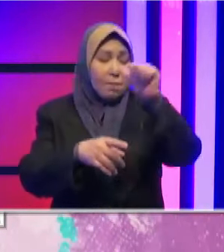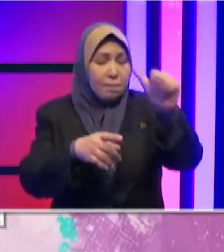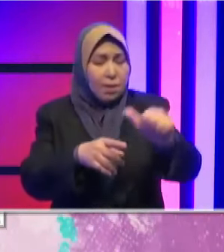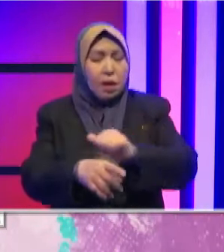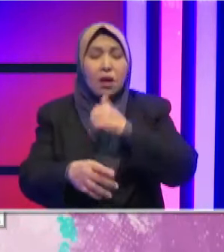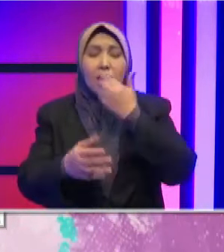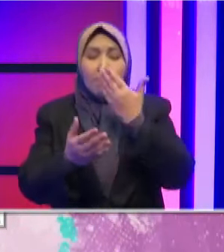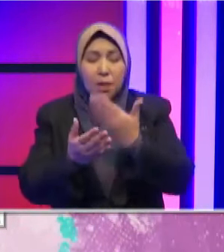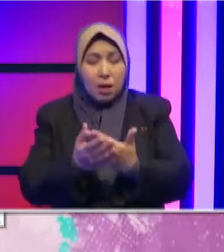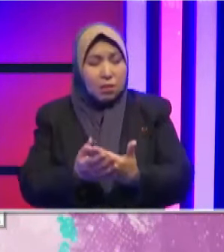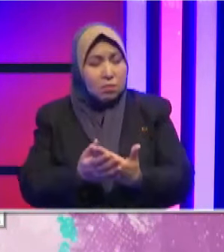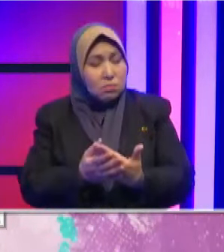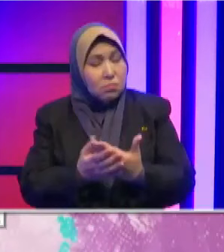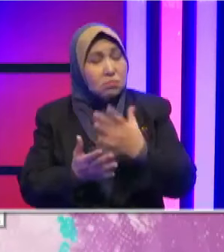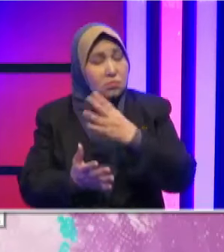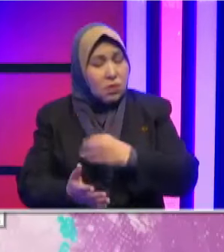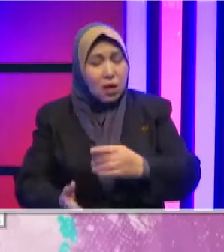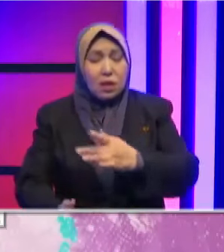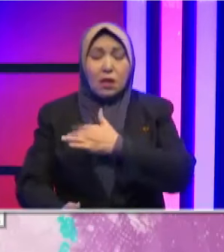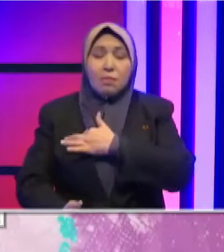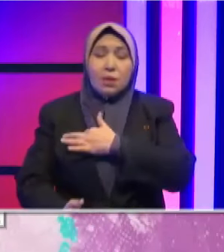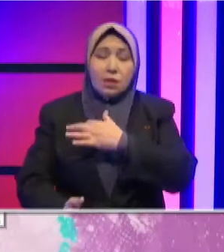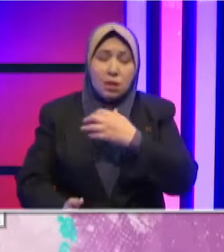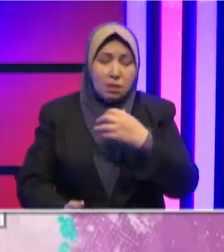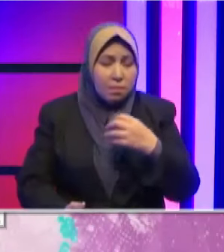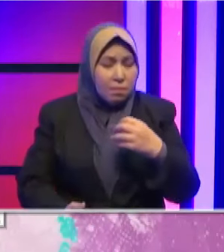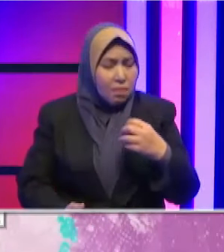yihwa mu'minu